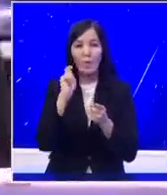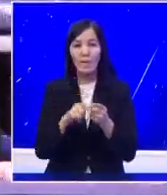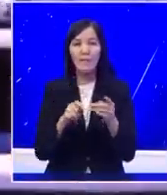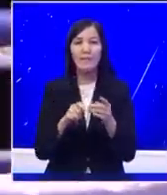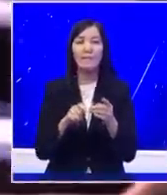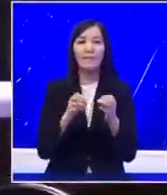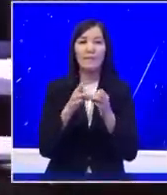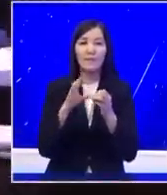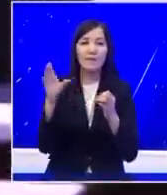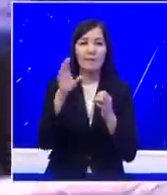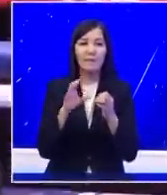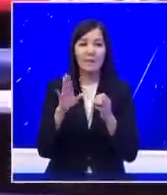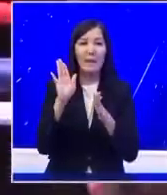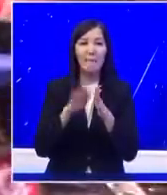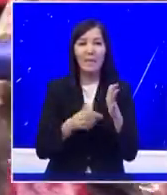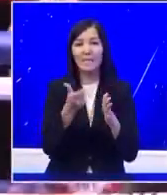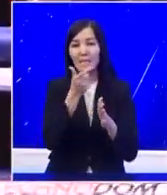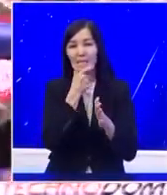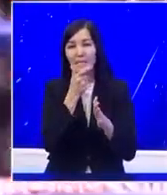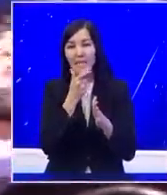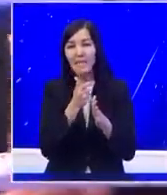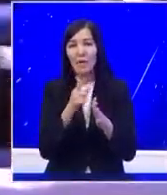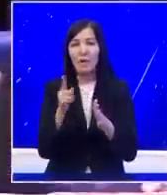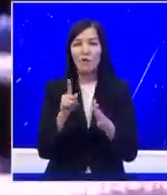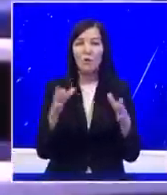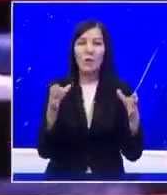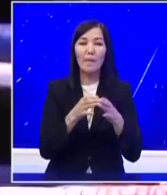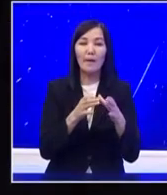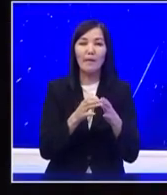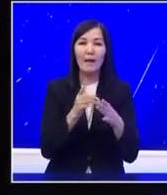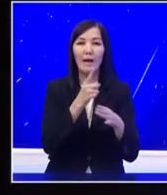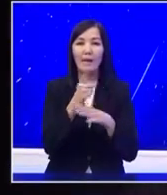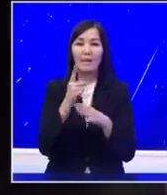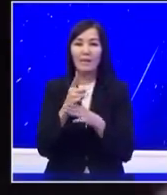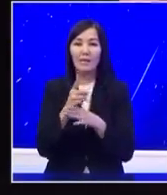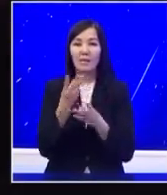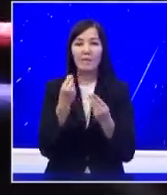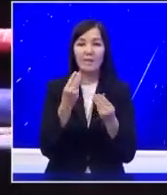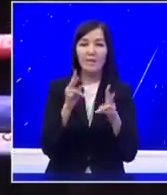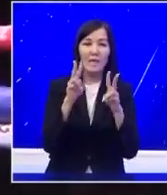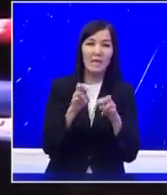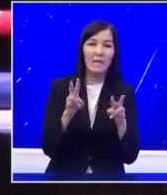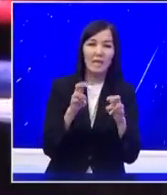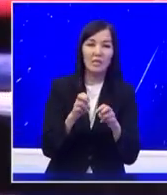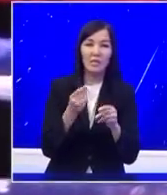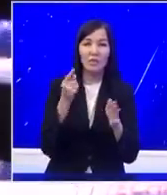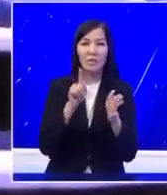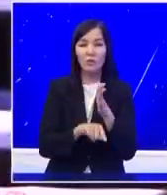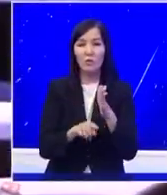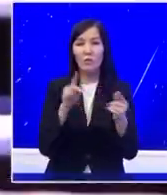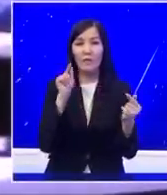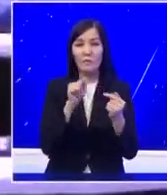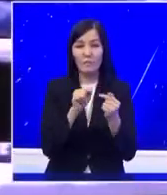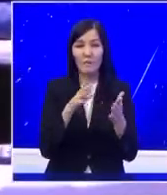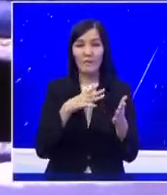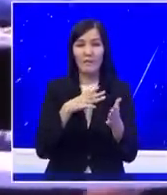12 сентября без зрителей. Ранее стало известно, что команда Канело ограничена в финансах и ищет так называемого дешевого соперника. И одной